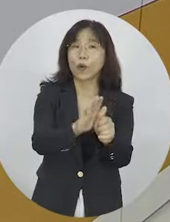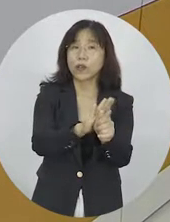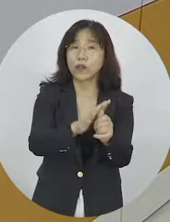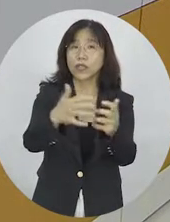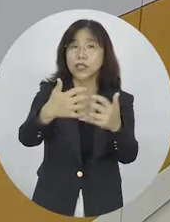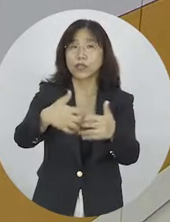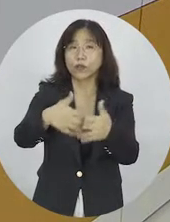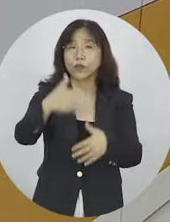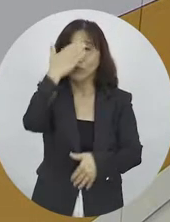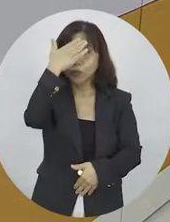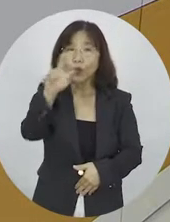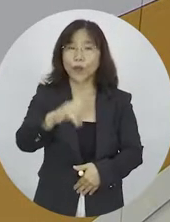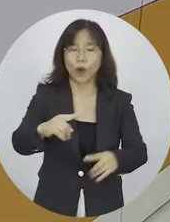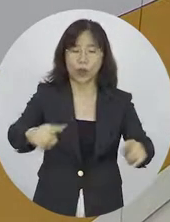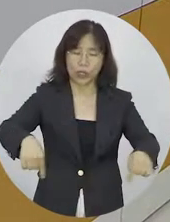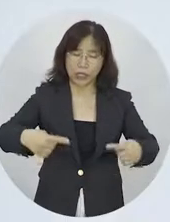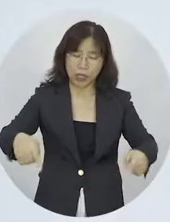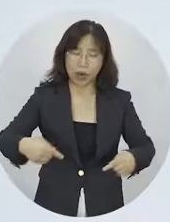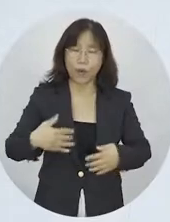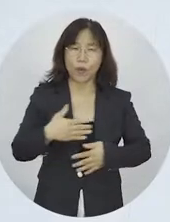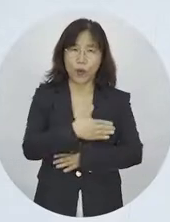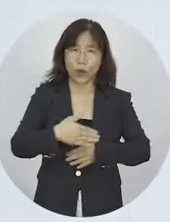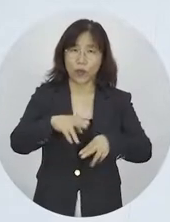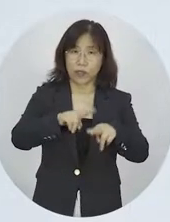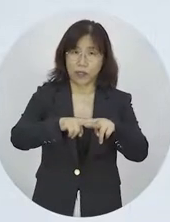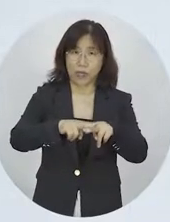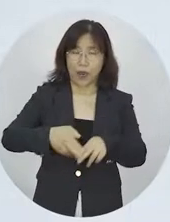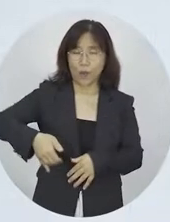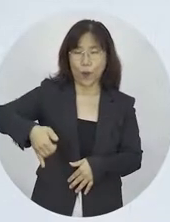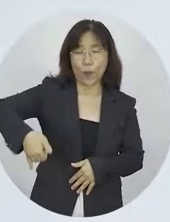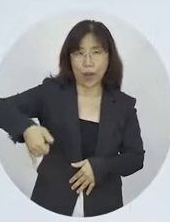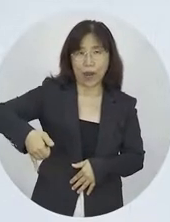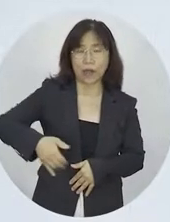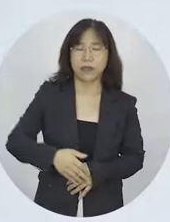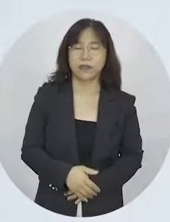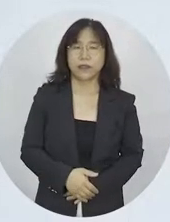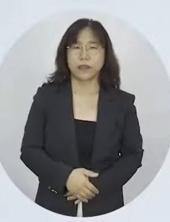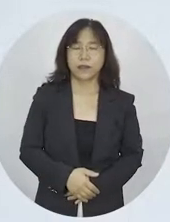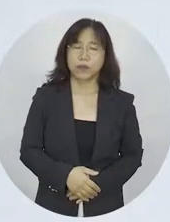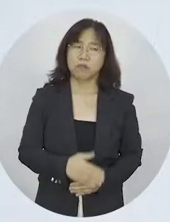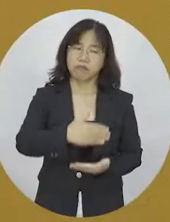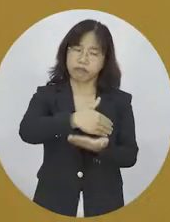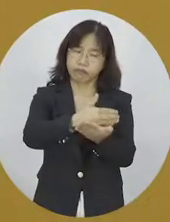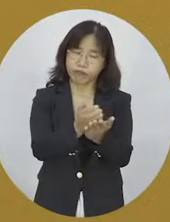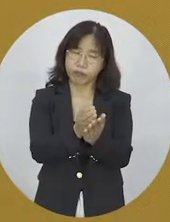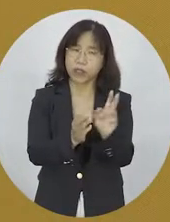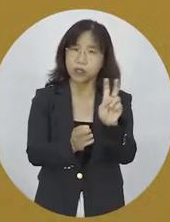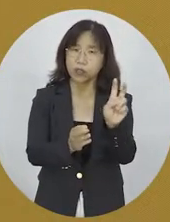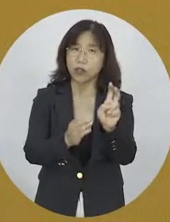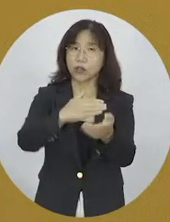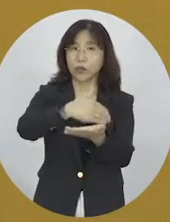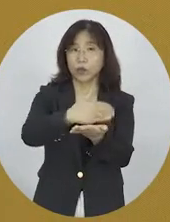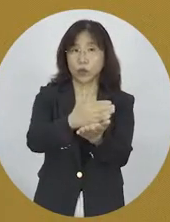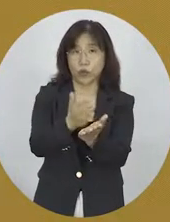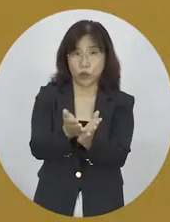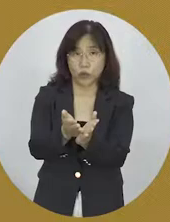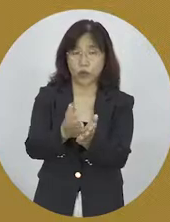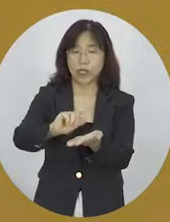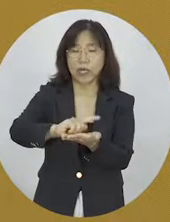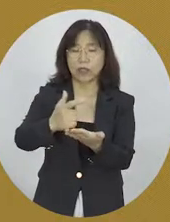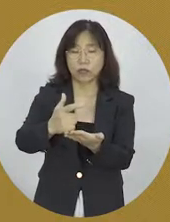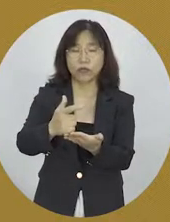재활보조기구 무료 대여 서비스 품목은 휠체어, 목욕의자, 목발 등 20개 품목으로 강서구